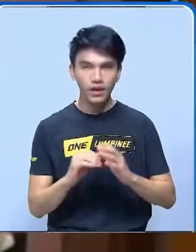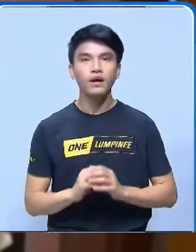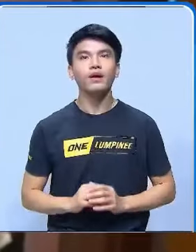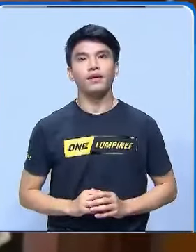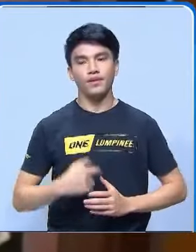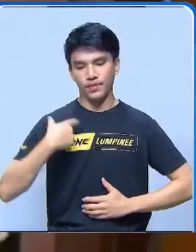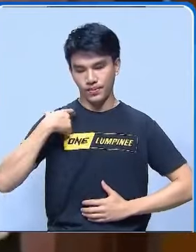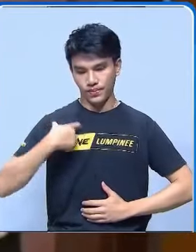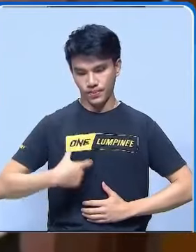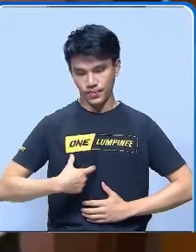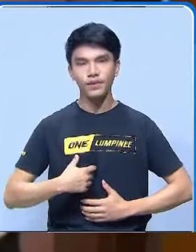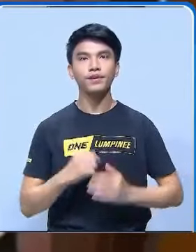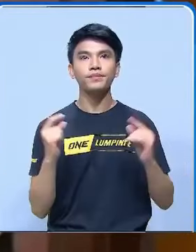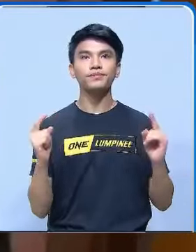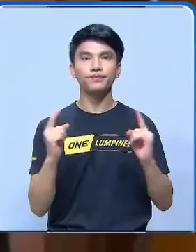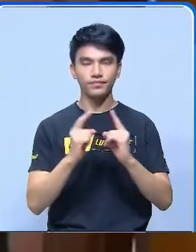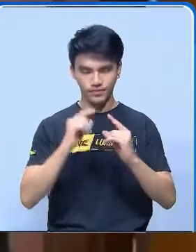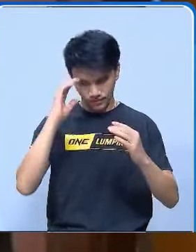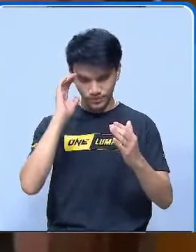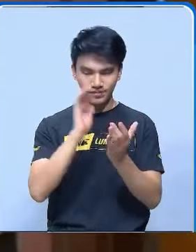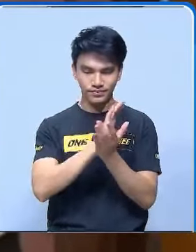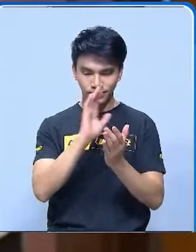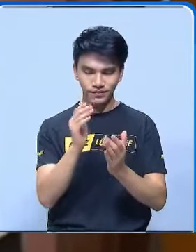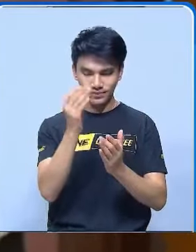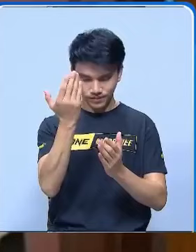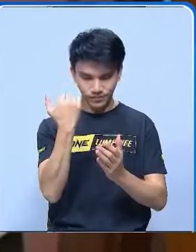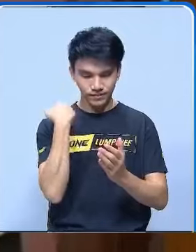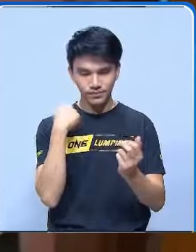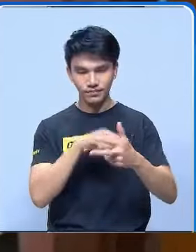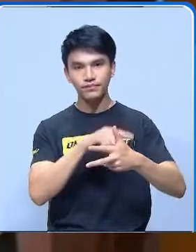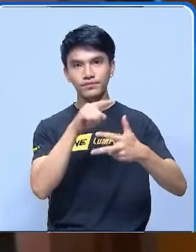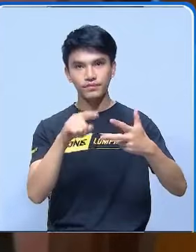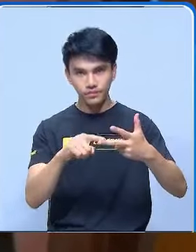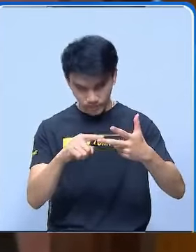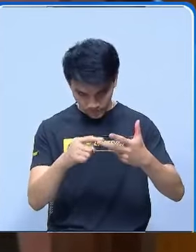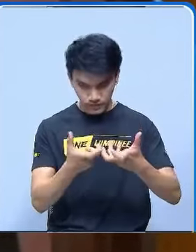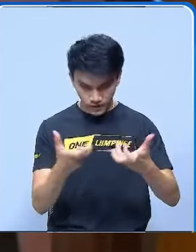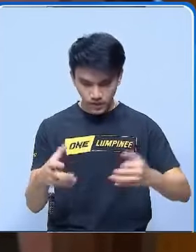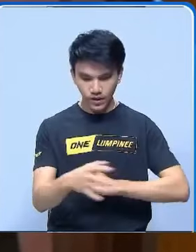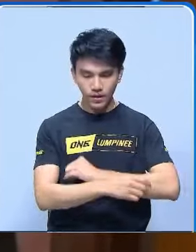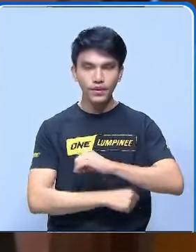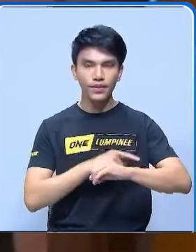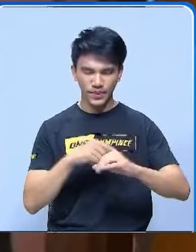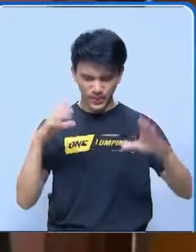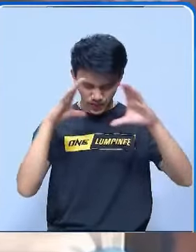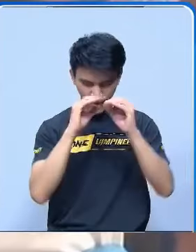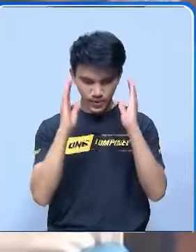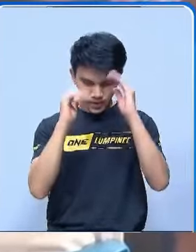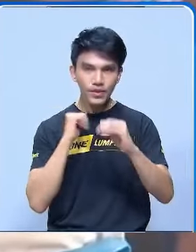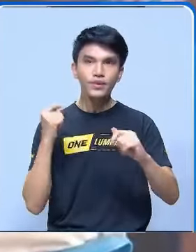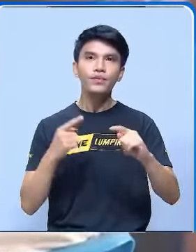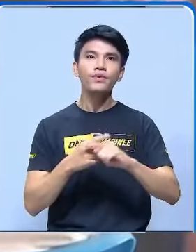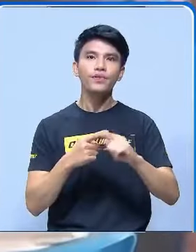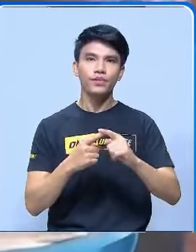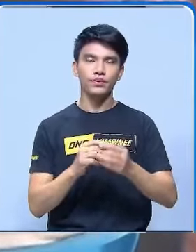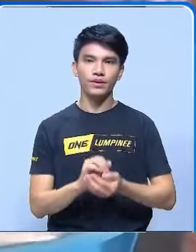นายความชิงเข้ามอบตัวก่อนแล้วนะคะรับทราบ3ข้อหาด้วยกันก็คือชิงทรัพย์ในเวลากลางคืนทำให้ผู้อื่นได้รับบาดเจ็บบุกรุก